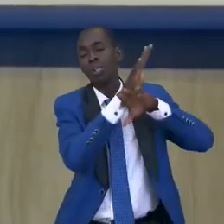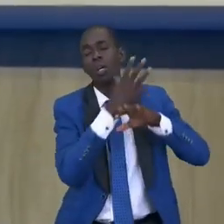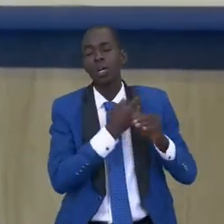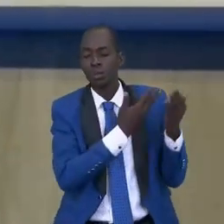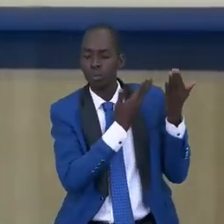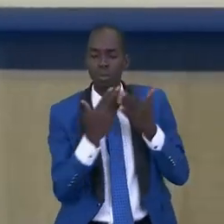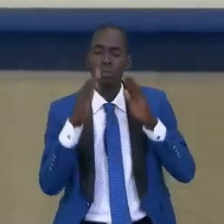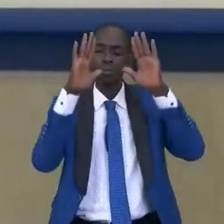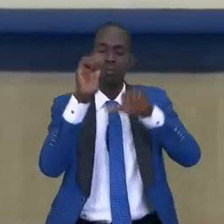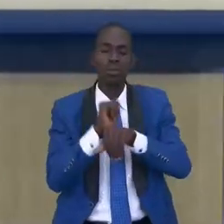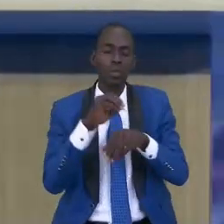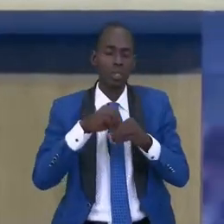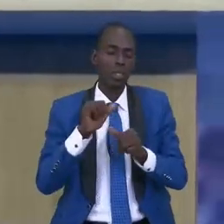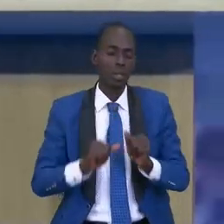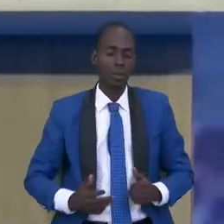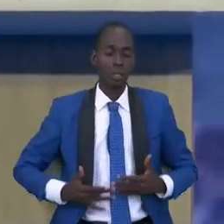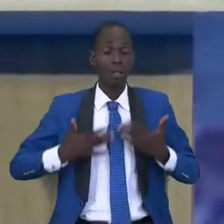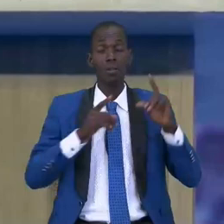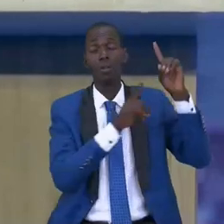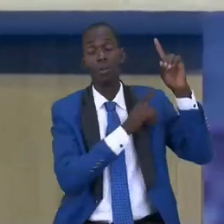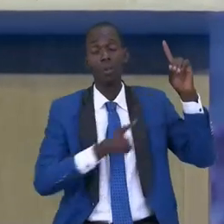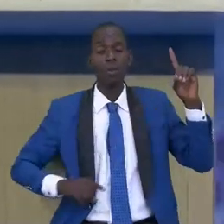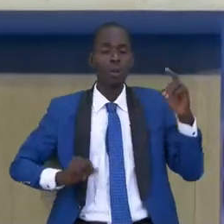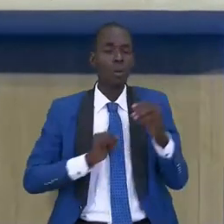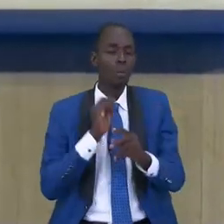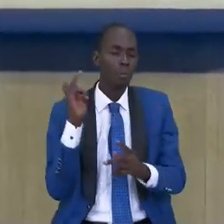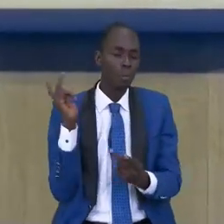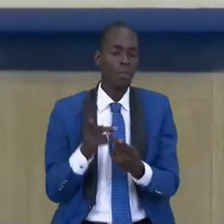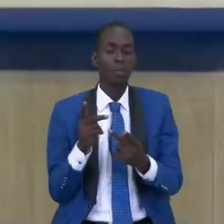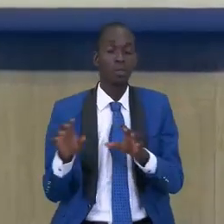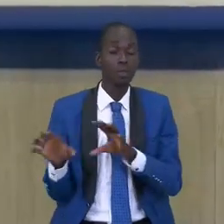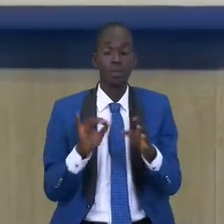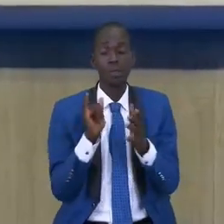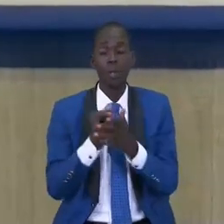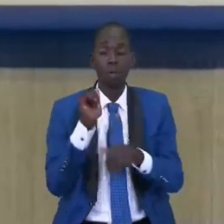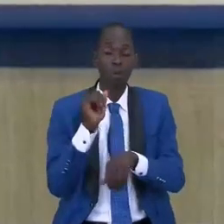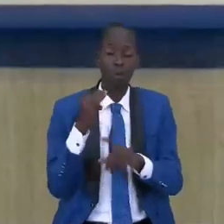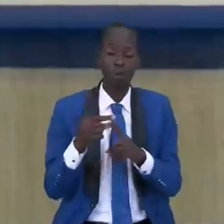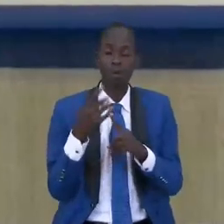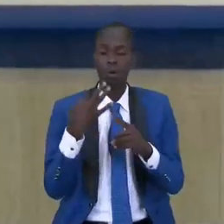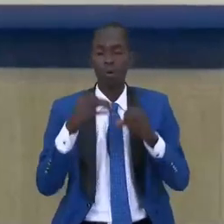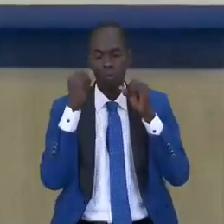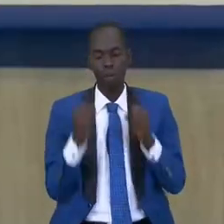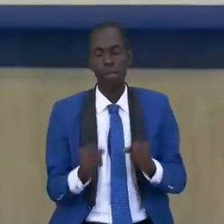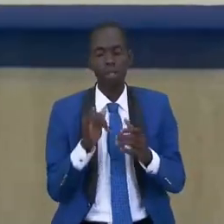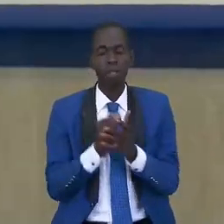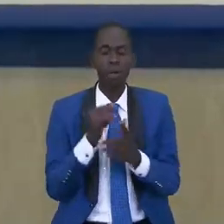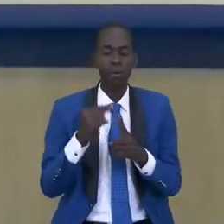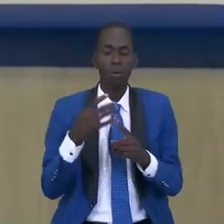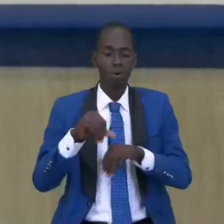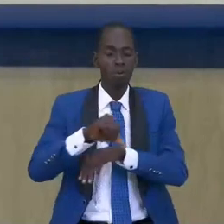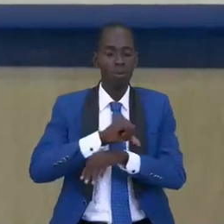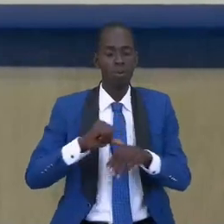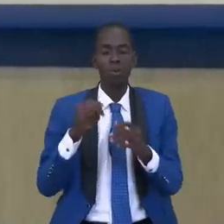chaque vie. Seigneur, confirme la parole de puissance, la parole d'onction et la parole